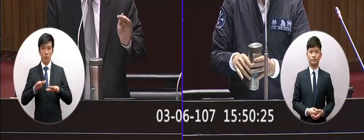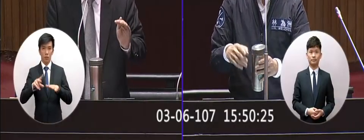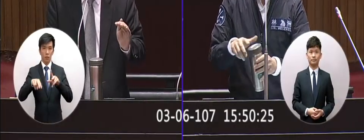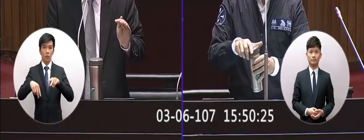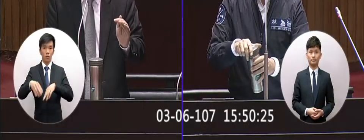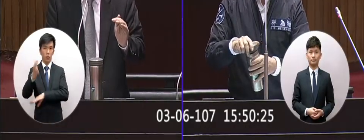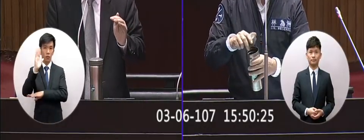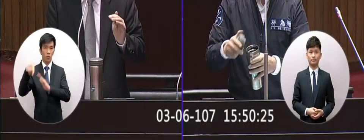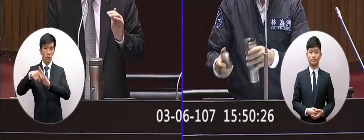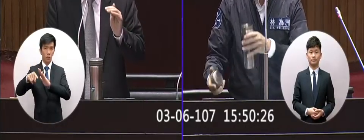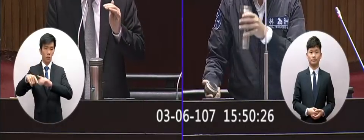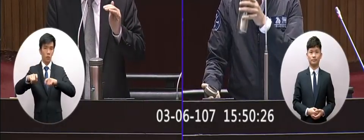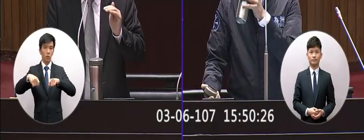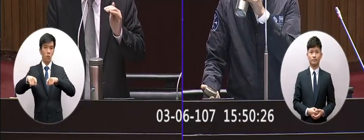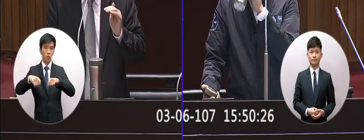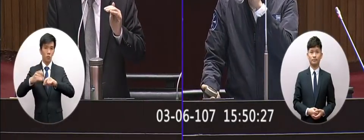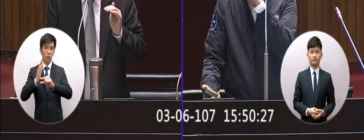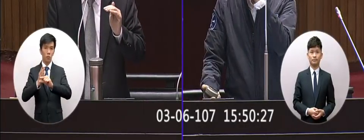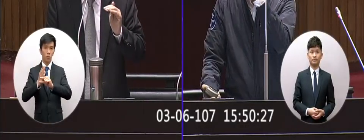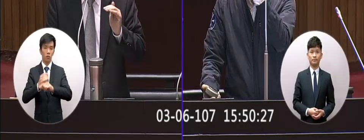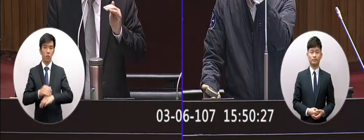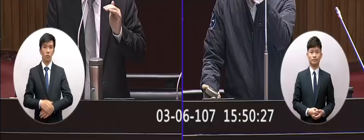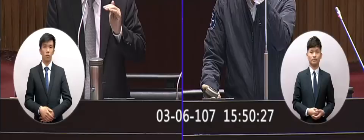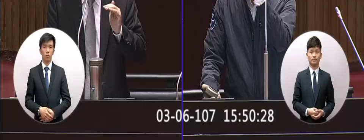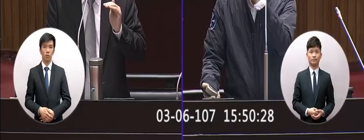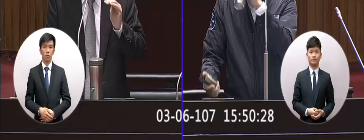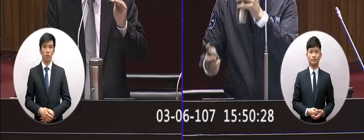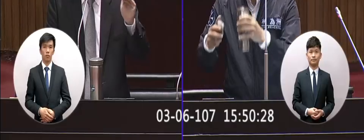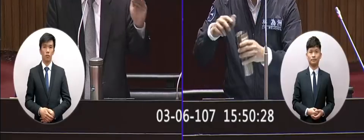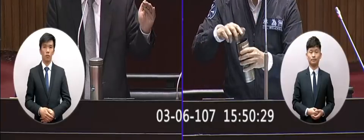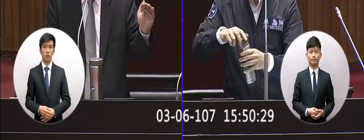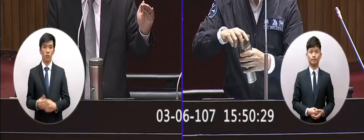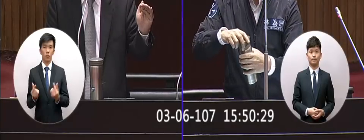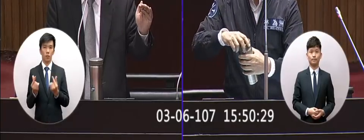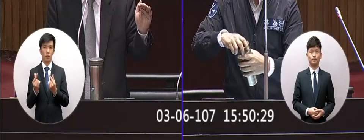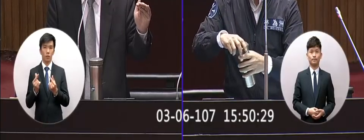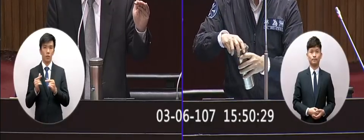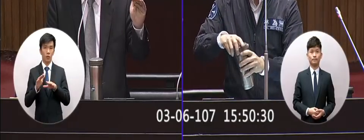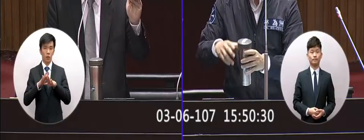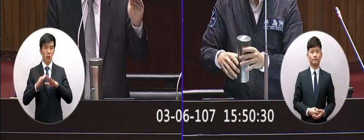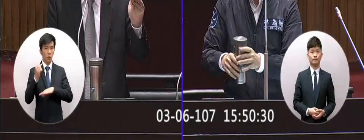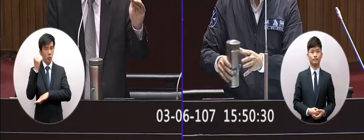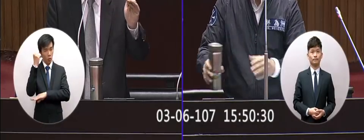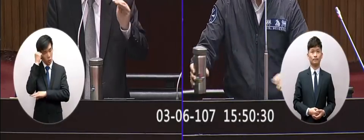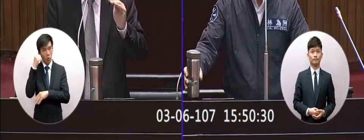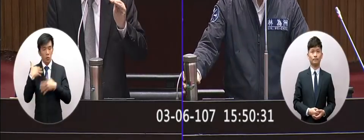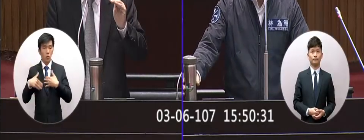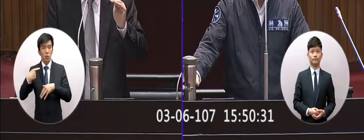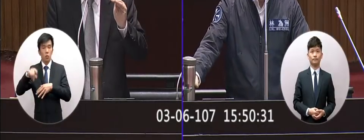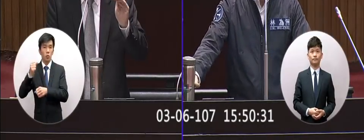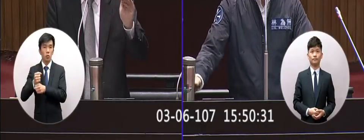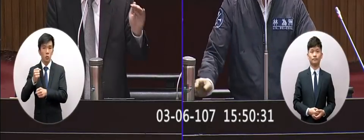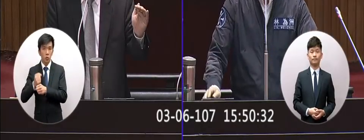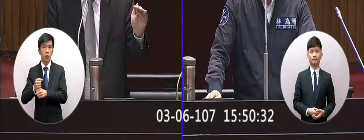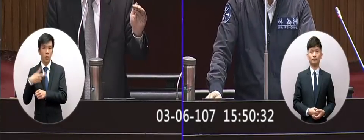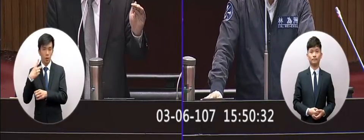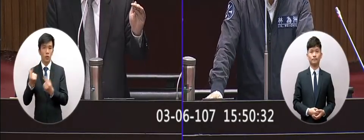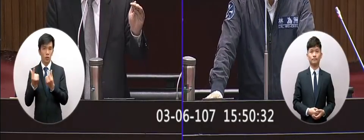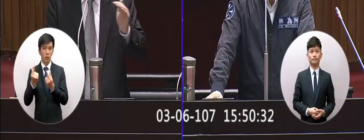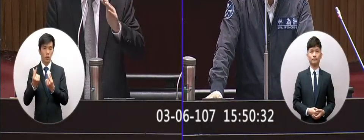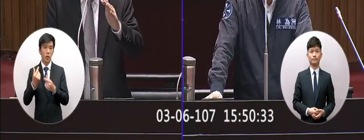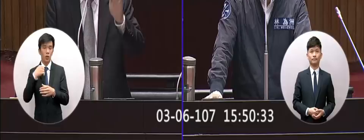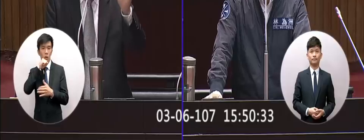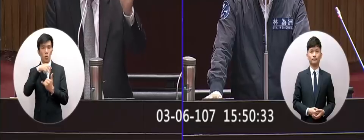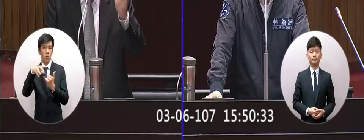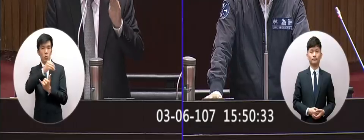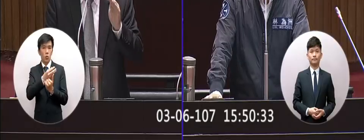正在规划，包括这个安居乐业的啊议题的规划，或是均衡台湾的规划，